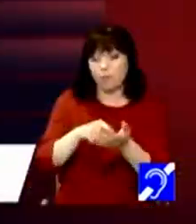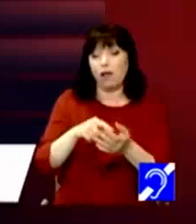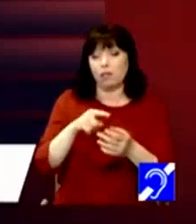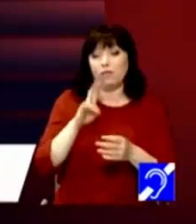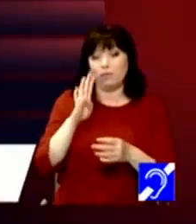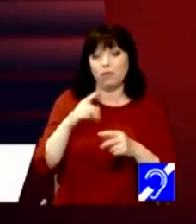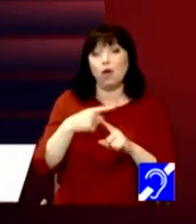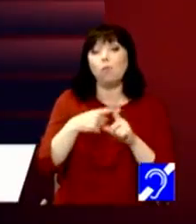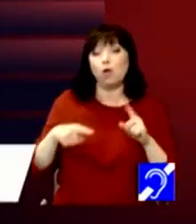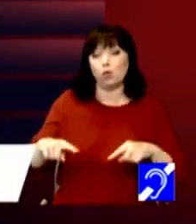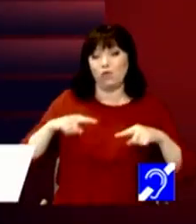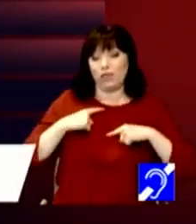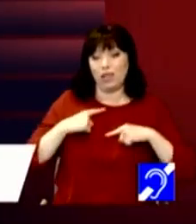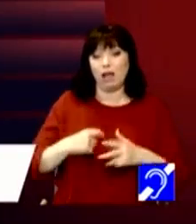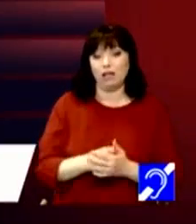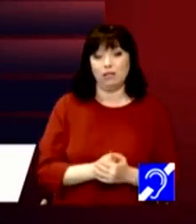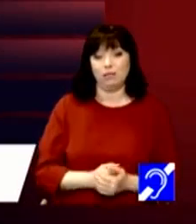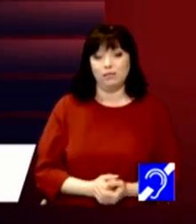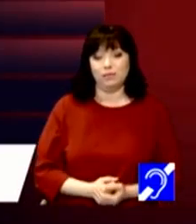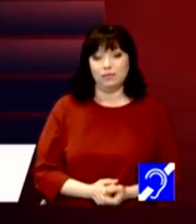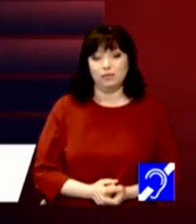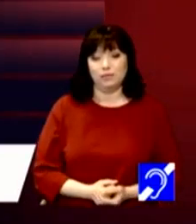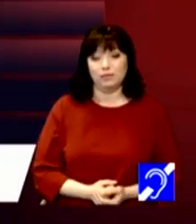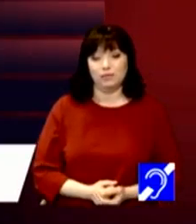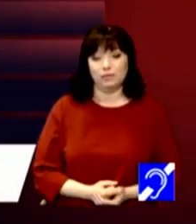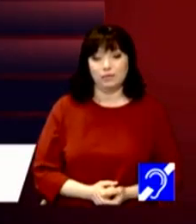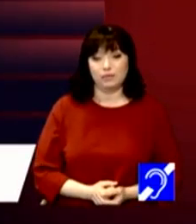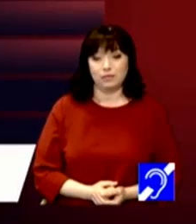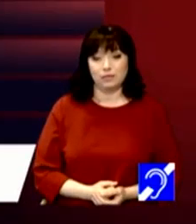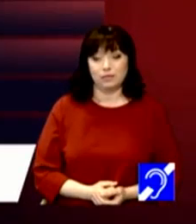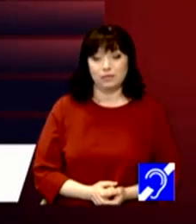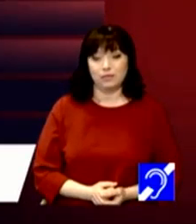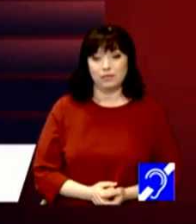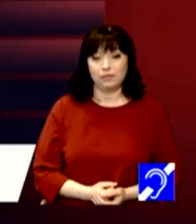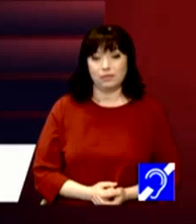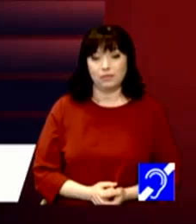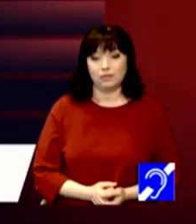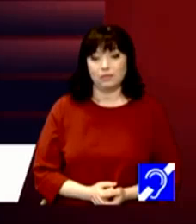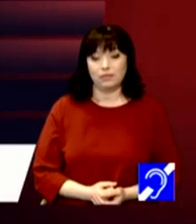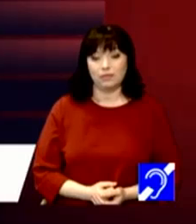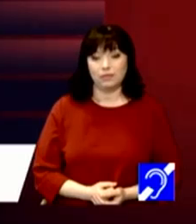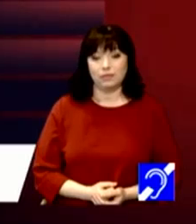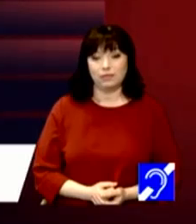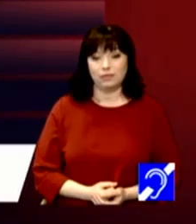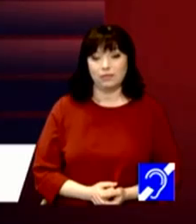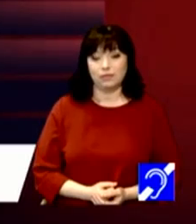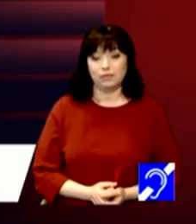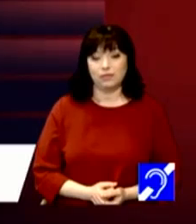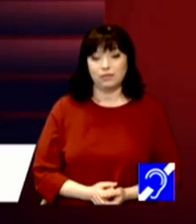semifinală. Only two spots left in the grand final. The ninth